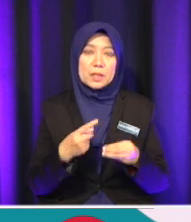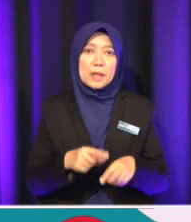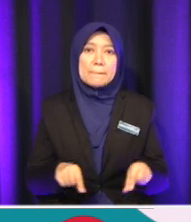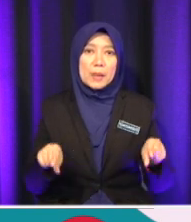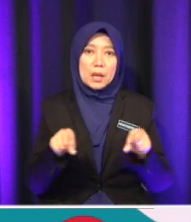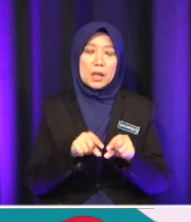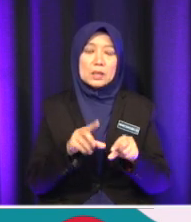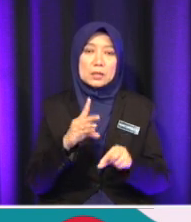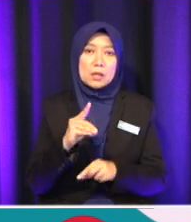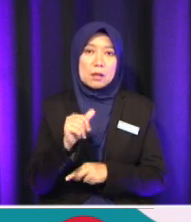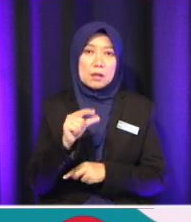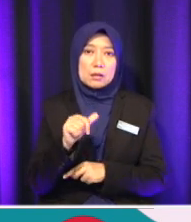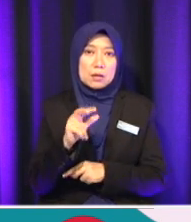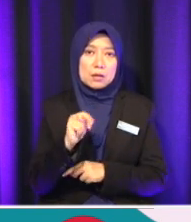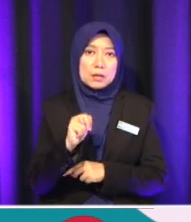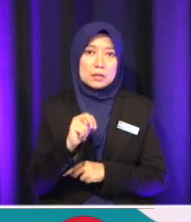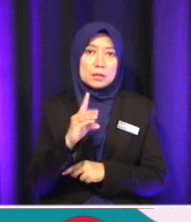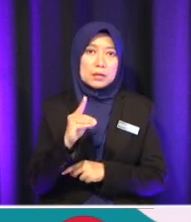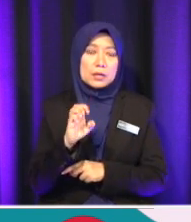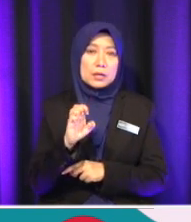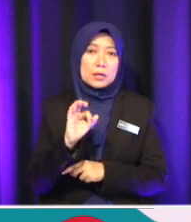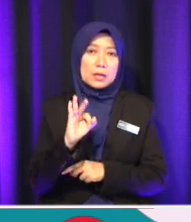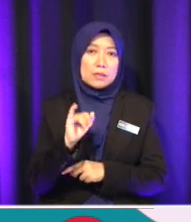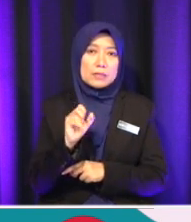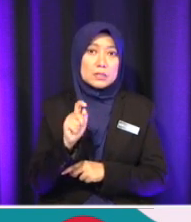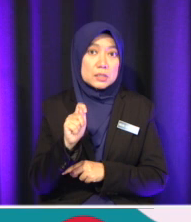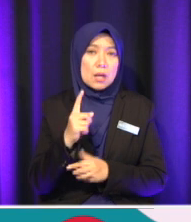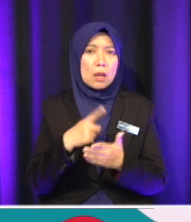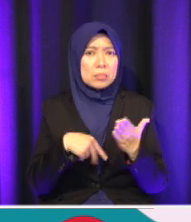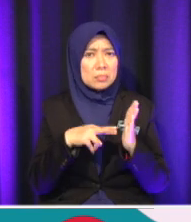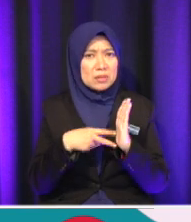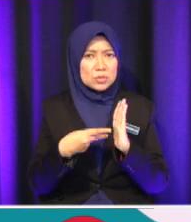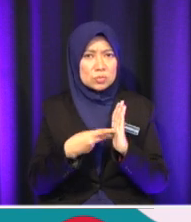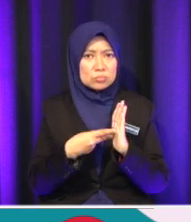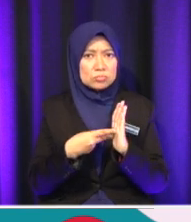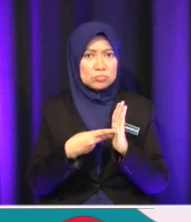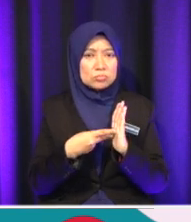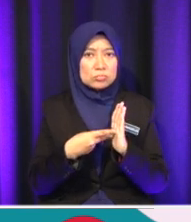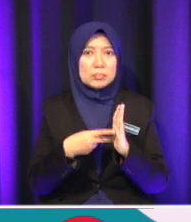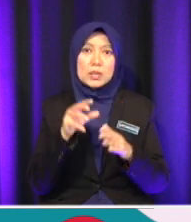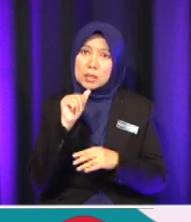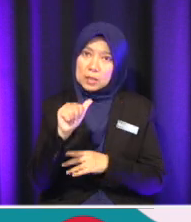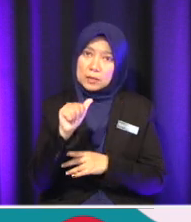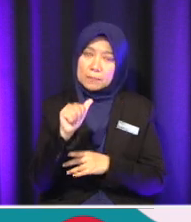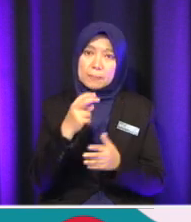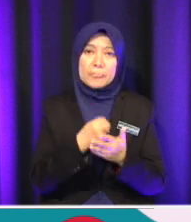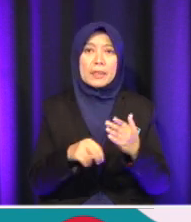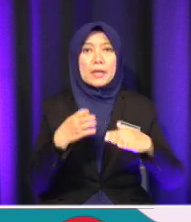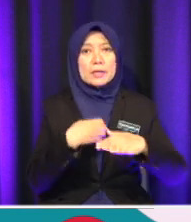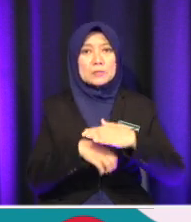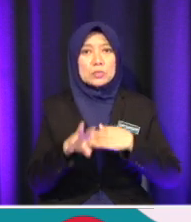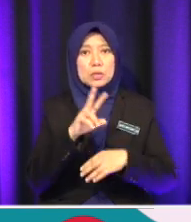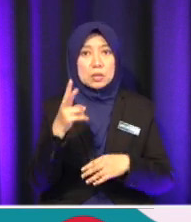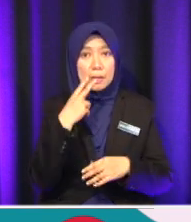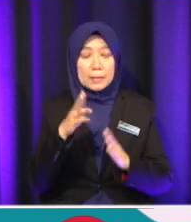dagangan defisit Apakah maksud imbangan dagangan devisi Eh nilai esport tak